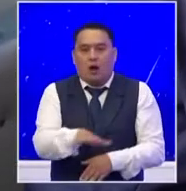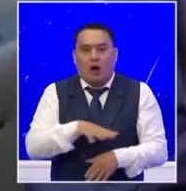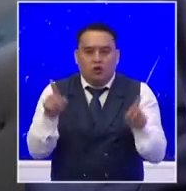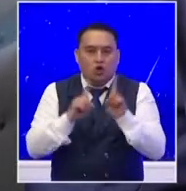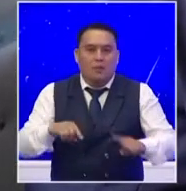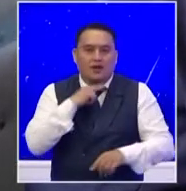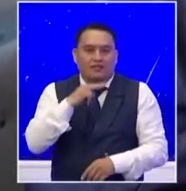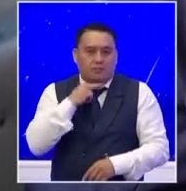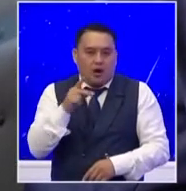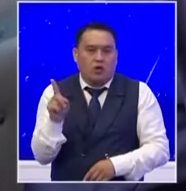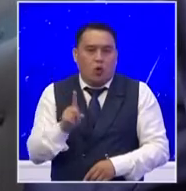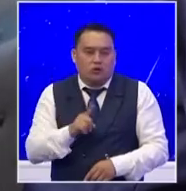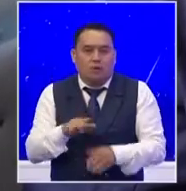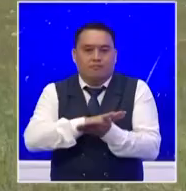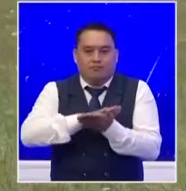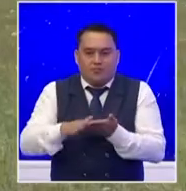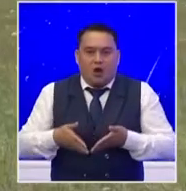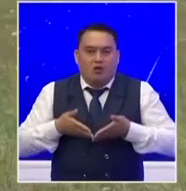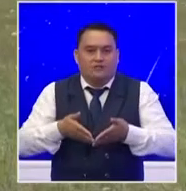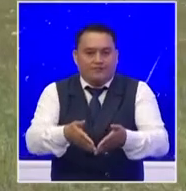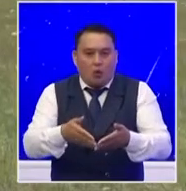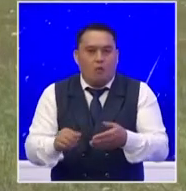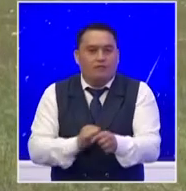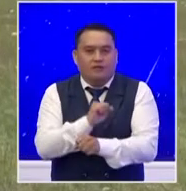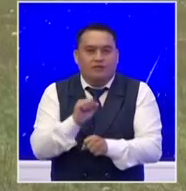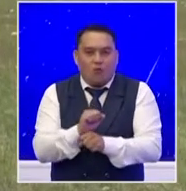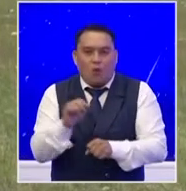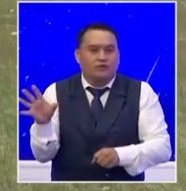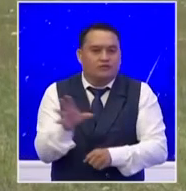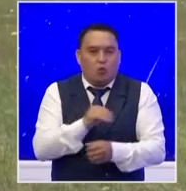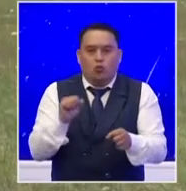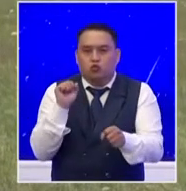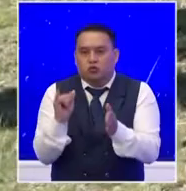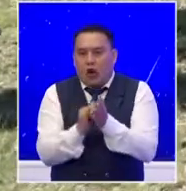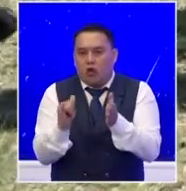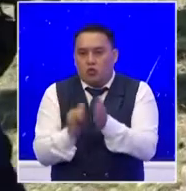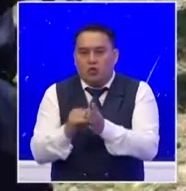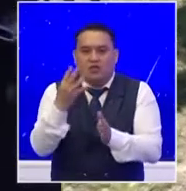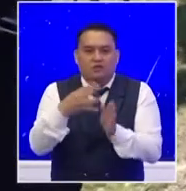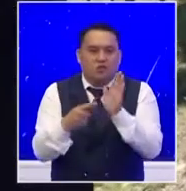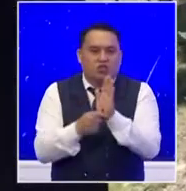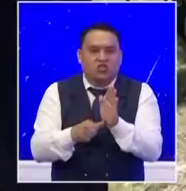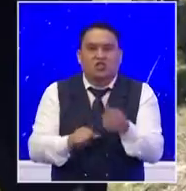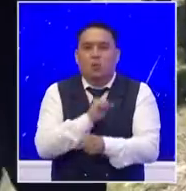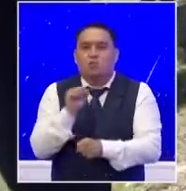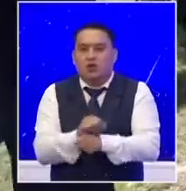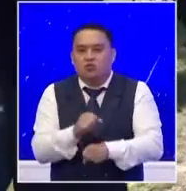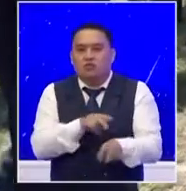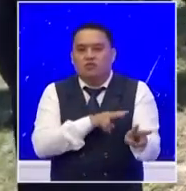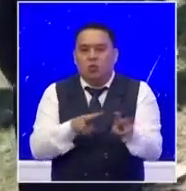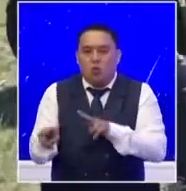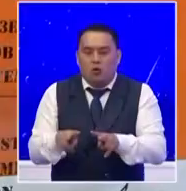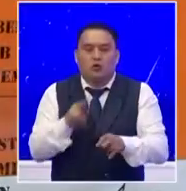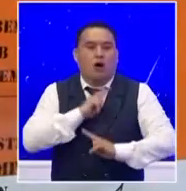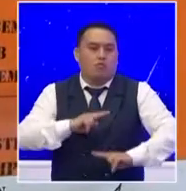особое внимание. Уже прочищены отверстия дамб, водоотводных каналов и установлены 96 гидропостов. Словом, вся